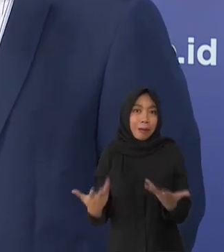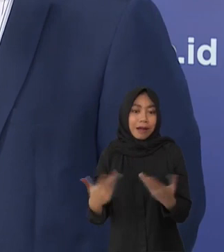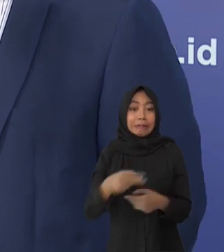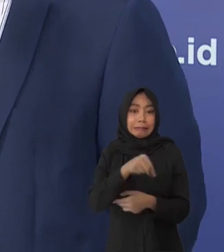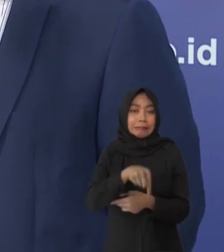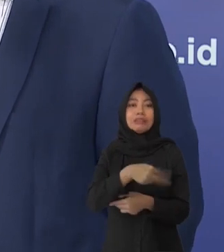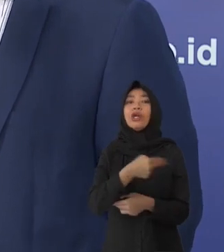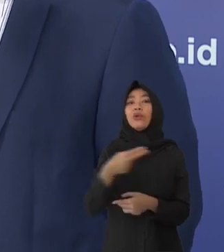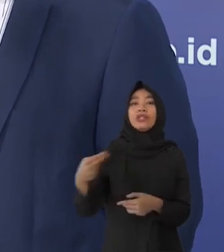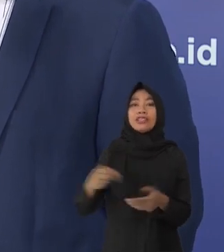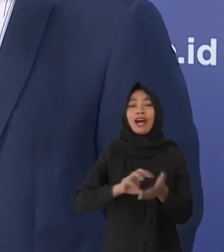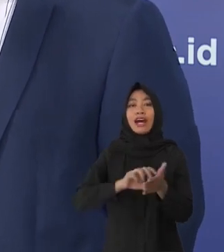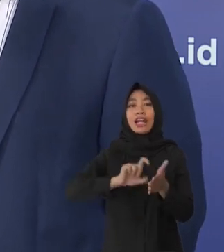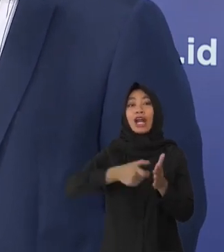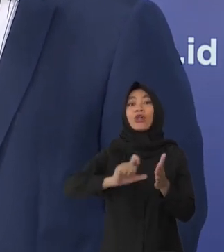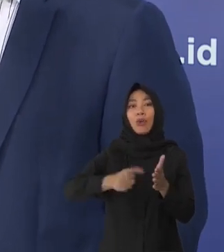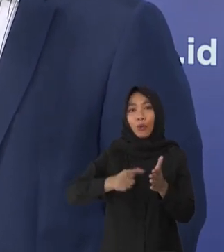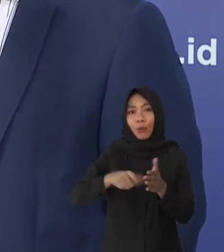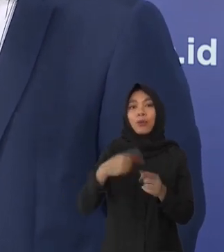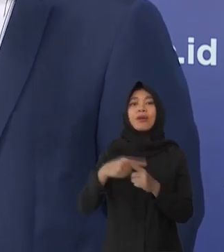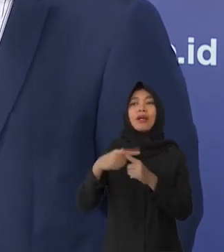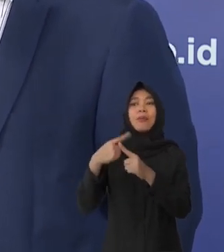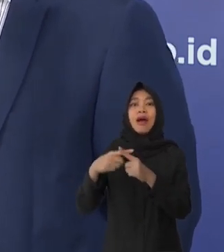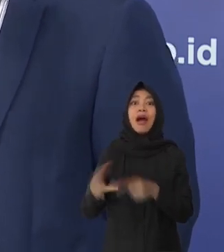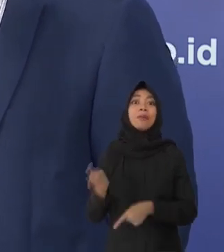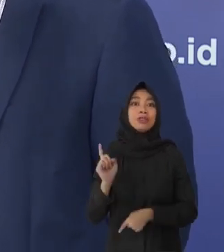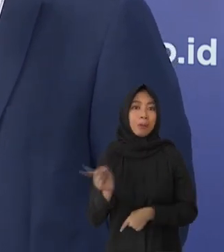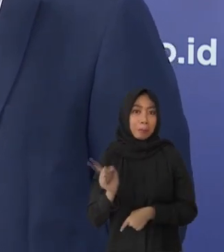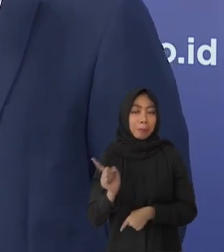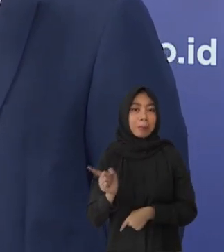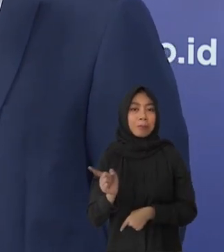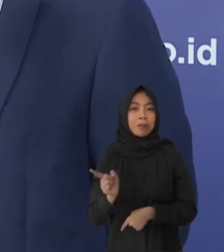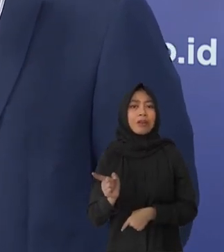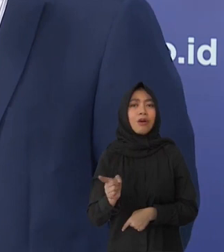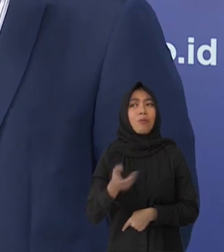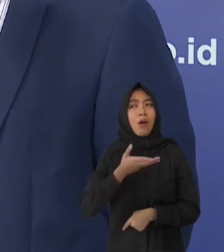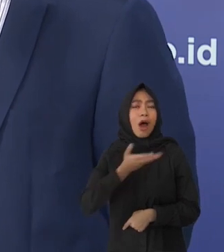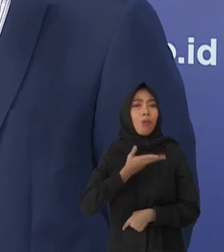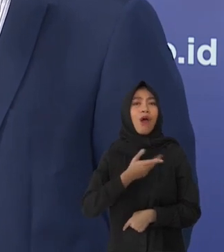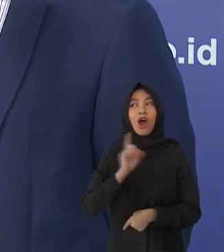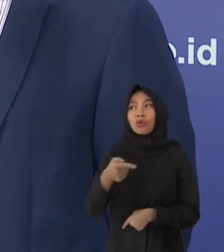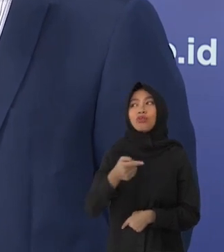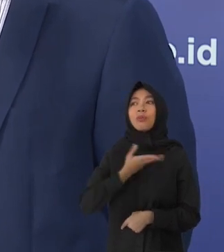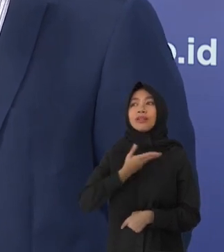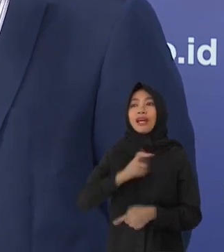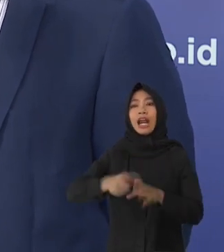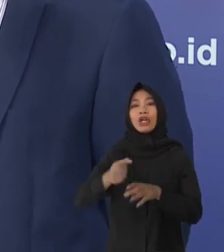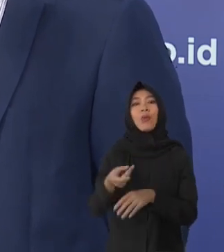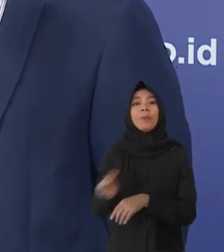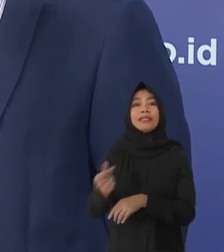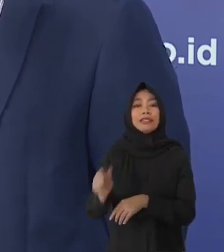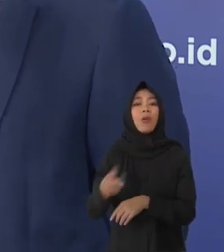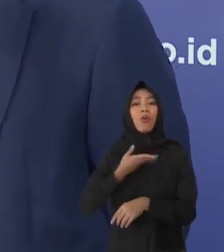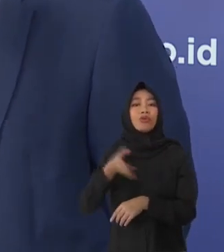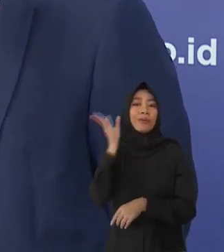karena mereka mau tidak mau, suka ataupun tidak suka, untuk mendengarkan siaran radio Republik Indonesia di